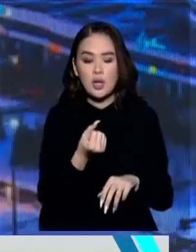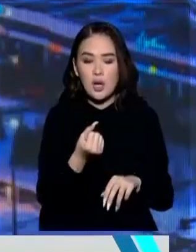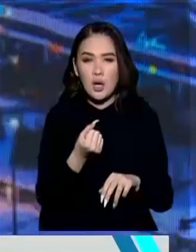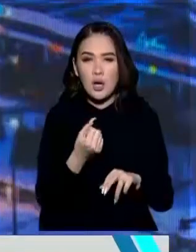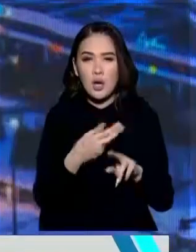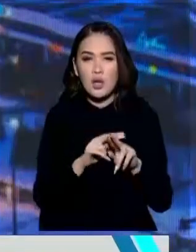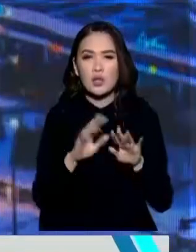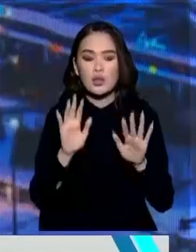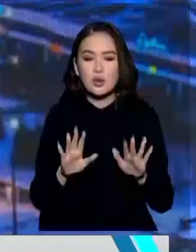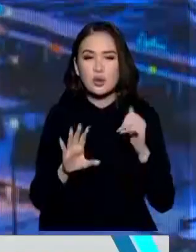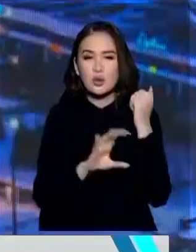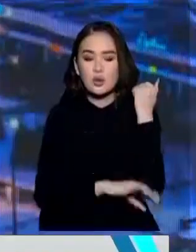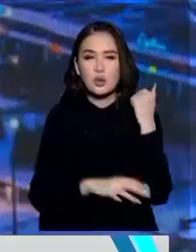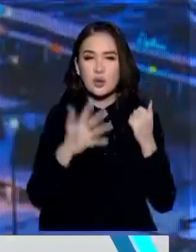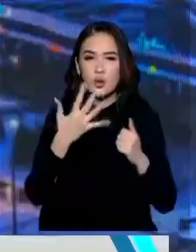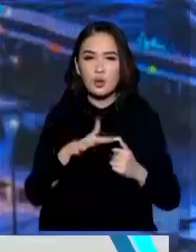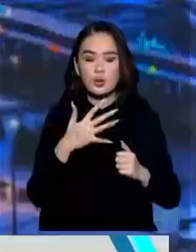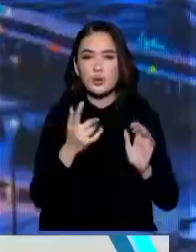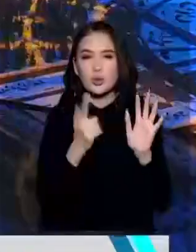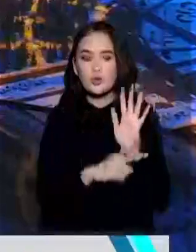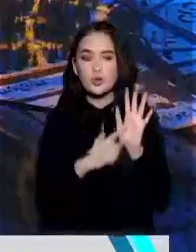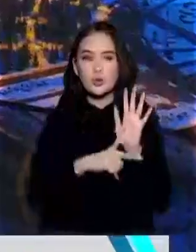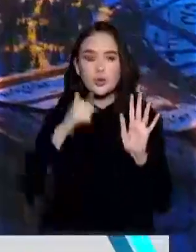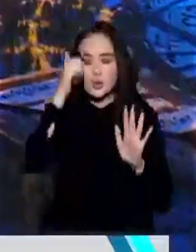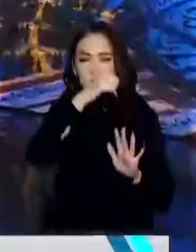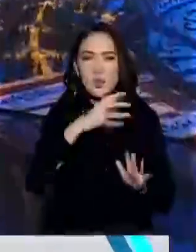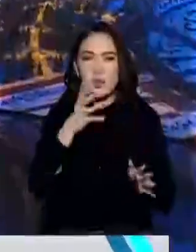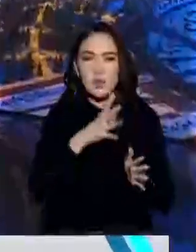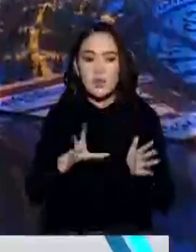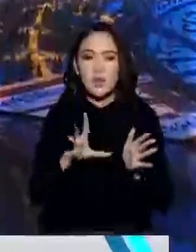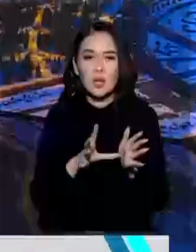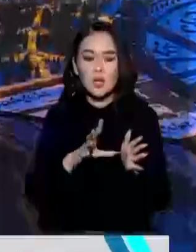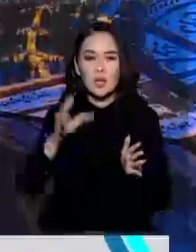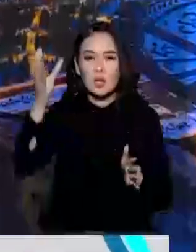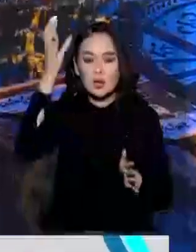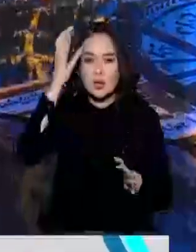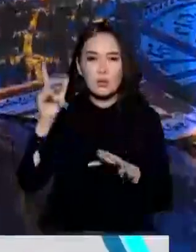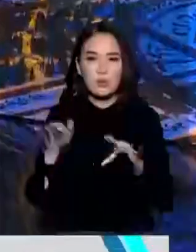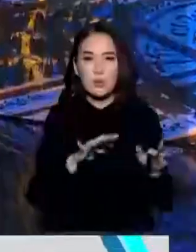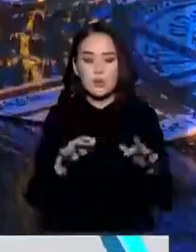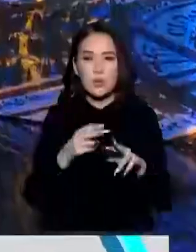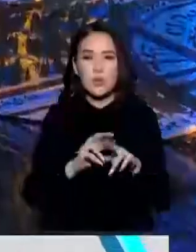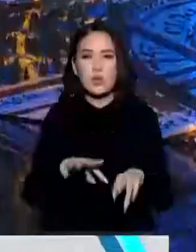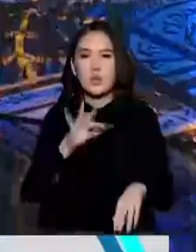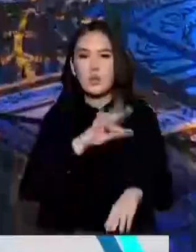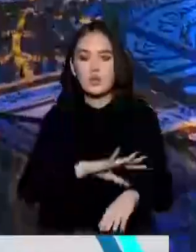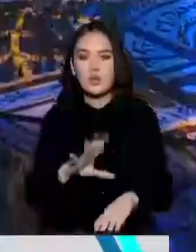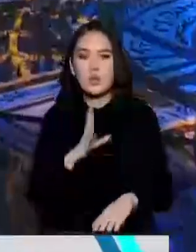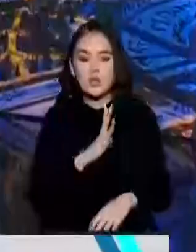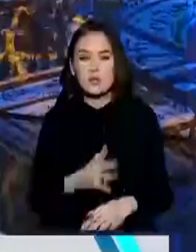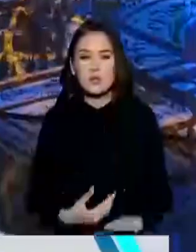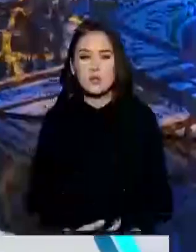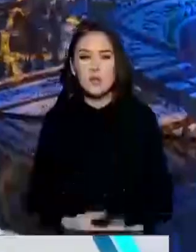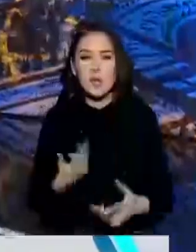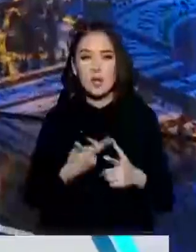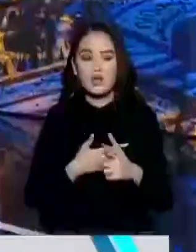Ақштың осы соңғы 50-70 жылдағы технологиялар және ғылым саласындағы үстемдігін қамтамасыз етті, бұлай қарасаңыз. Өзіңіз